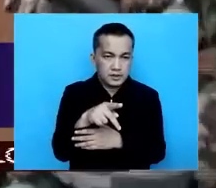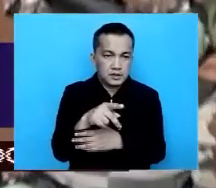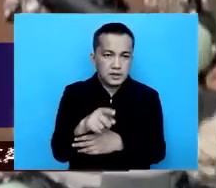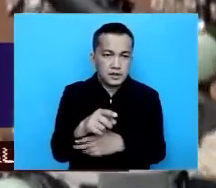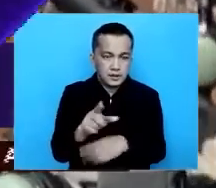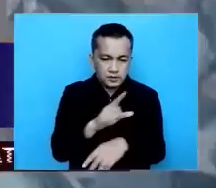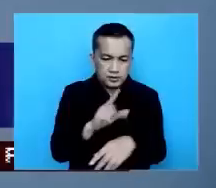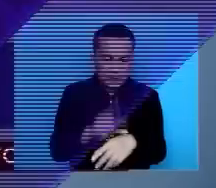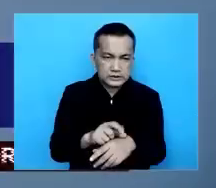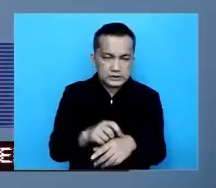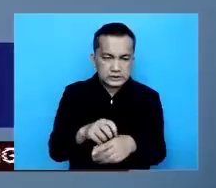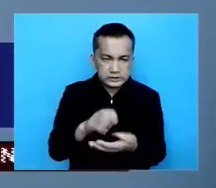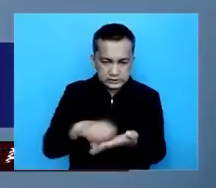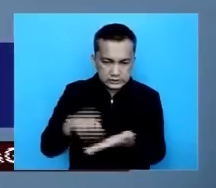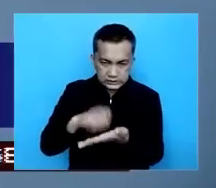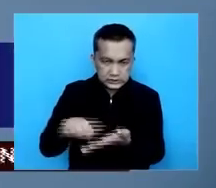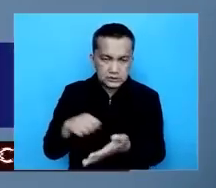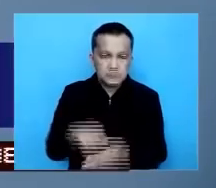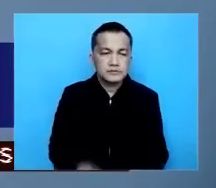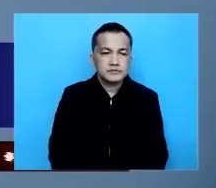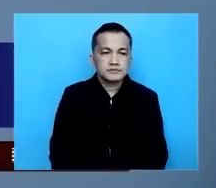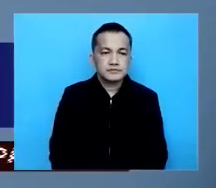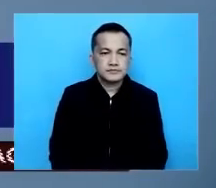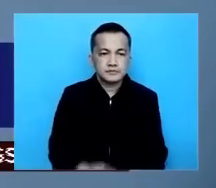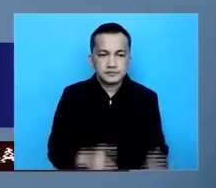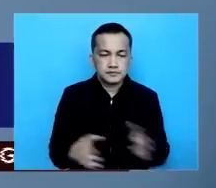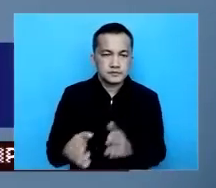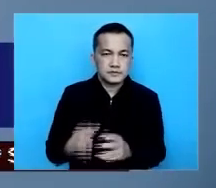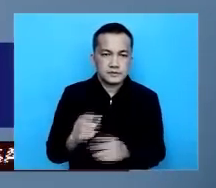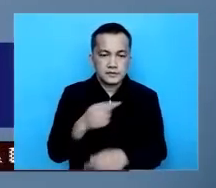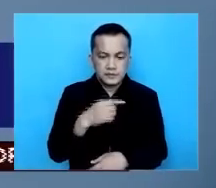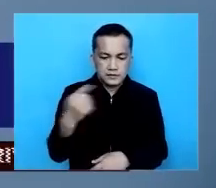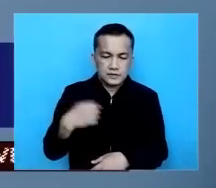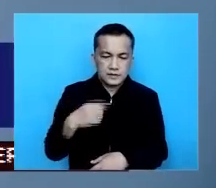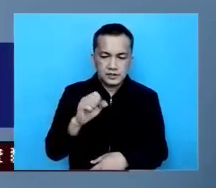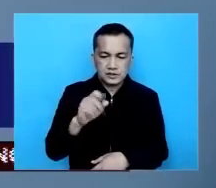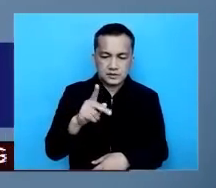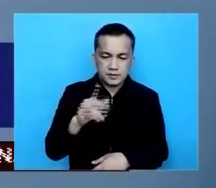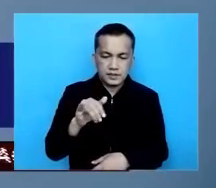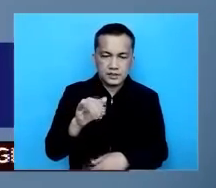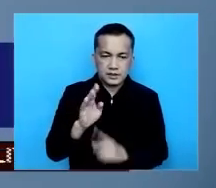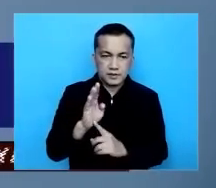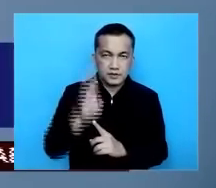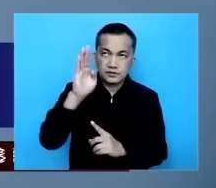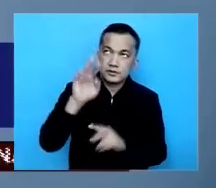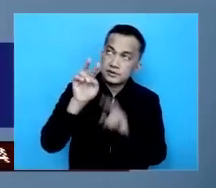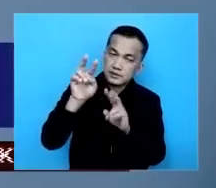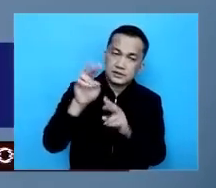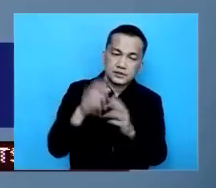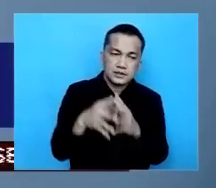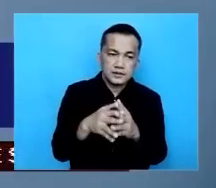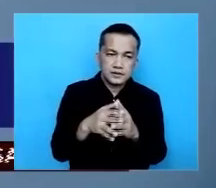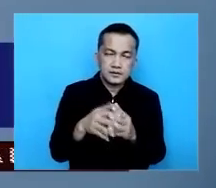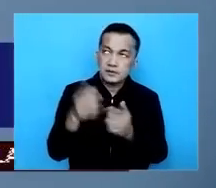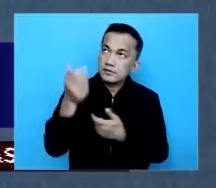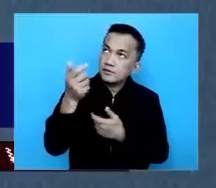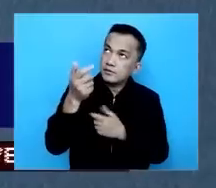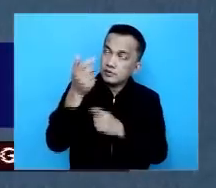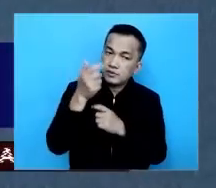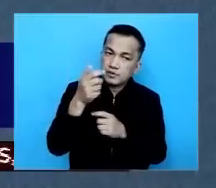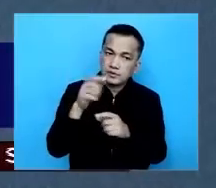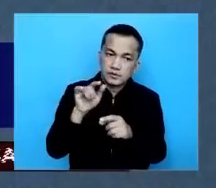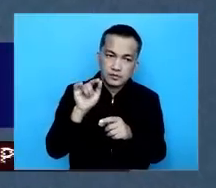doon. Isa namang hinihinalang Chinese spy balloon ang naispatan sa Amerika. Titirahin sana raw ito ng mga fighter